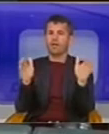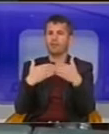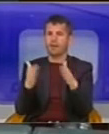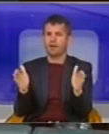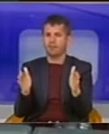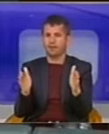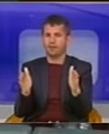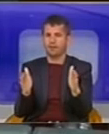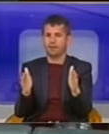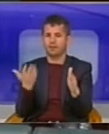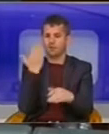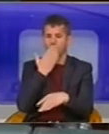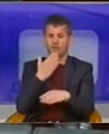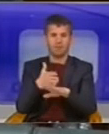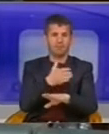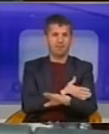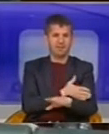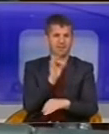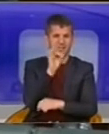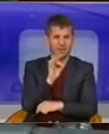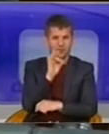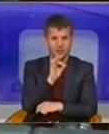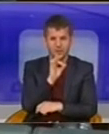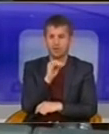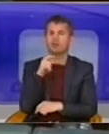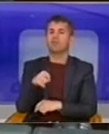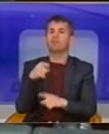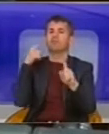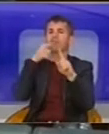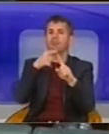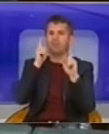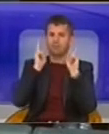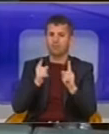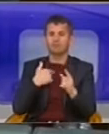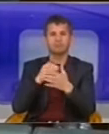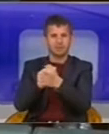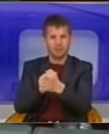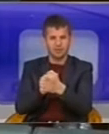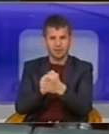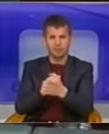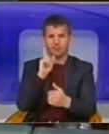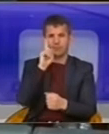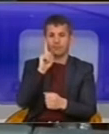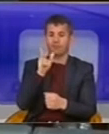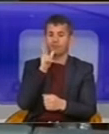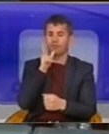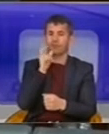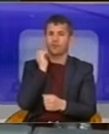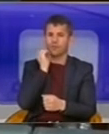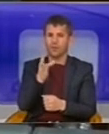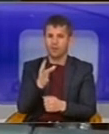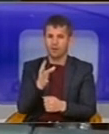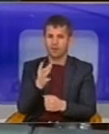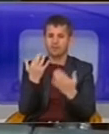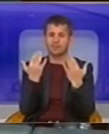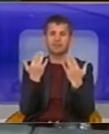paraleleve parafillore është synim që duhet të përshëndetet. Sidomos atëherë kur të na thuhet për